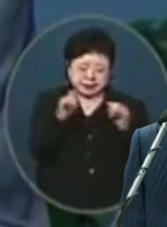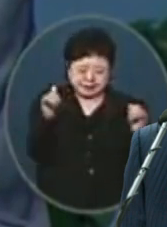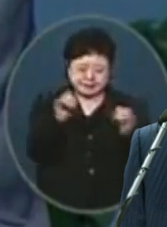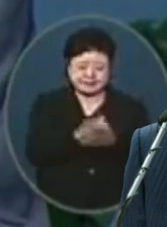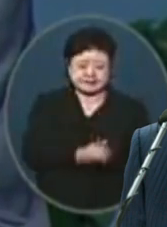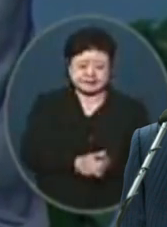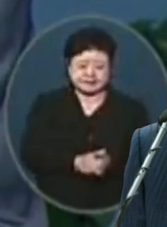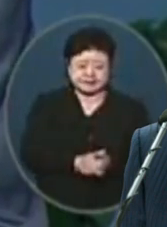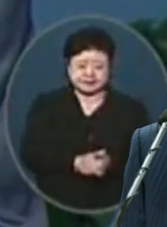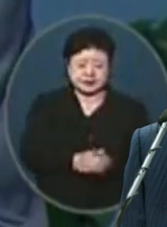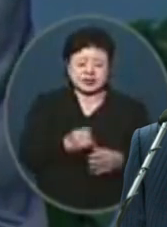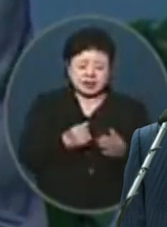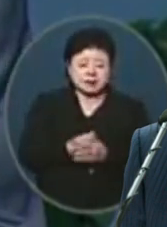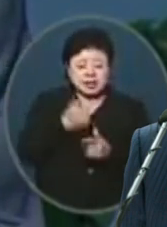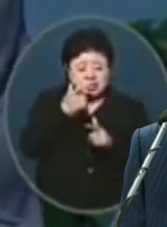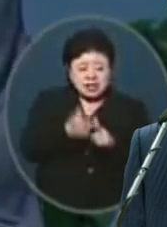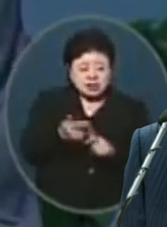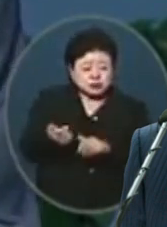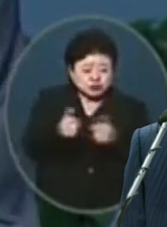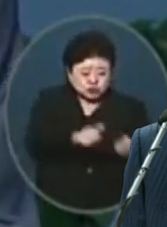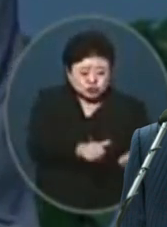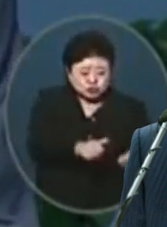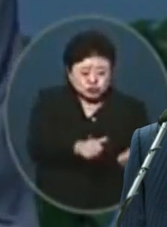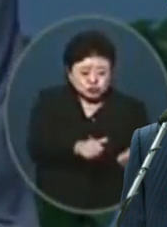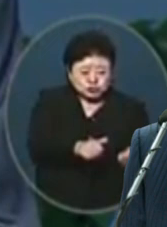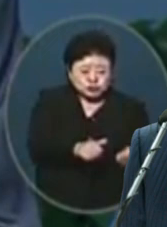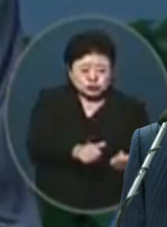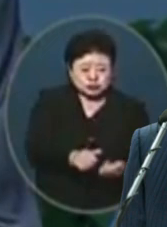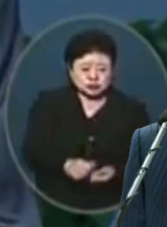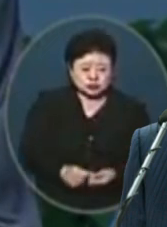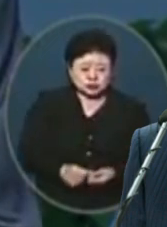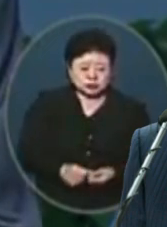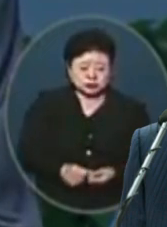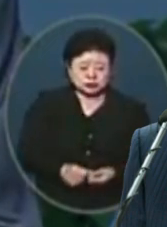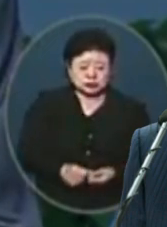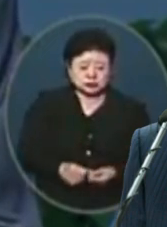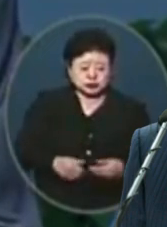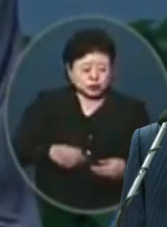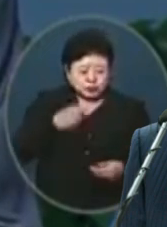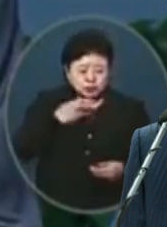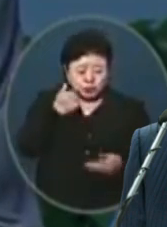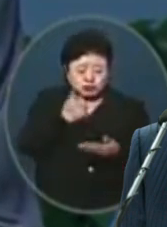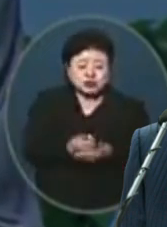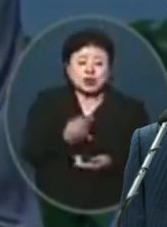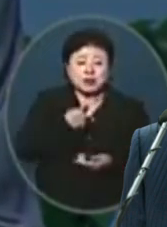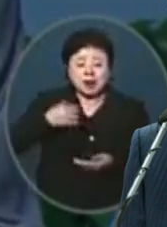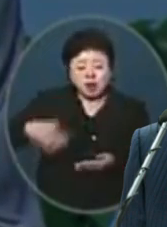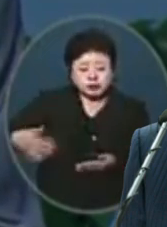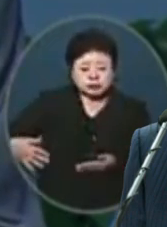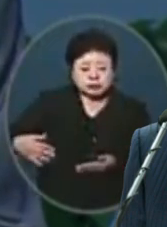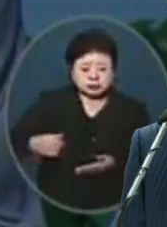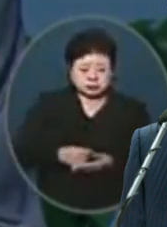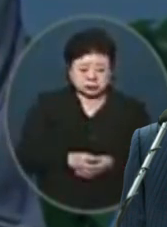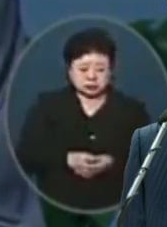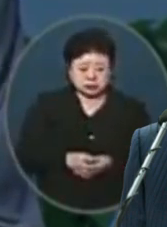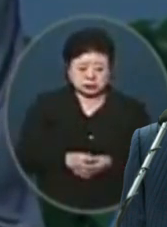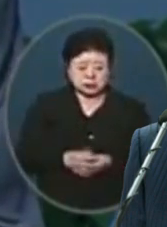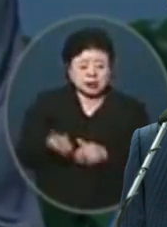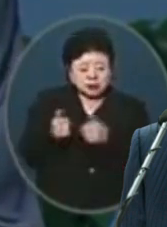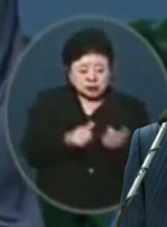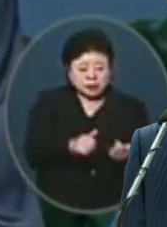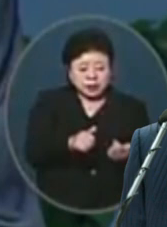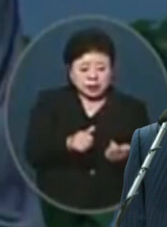것입니다. 그러므로 예수님은 죽을 수가 없어요. 죄를 안 지었는데 대가로서